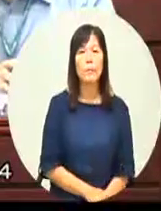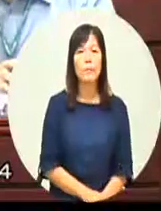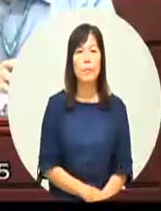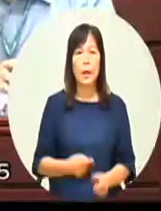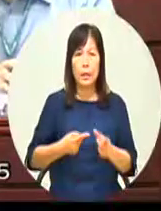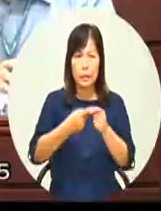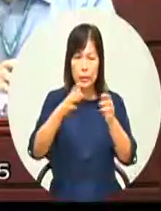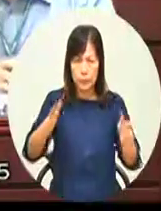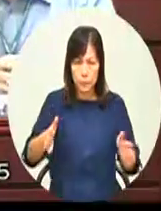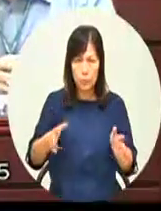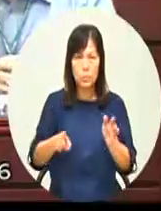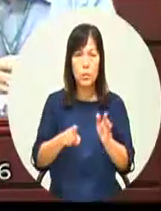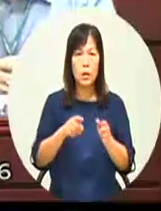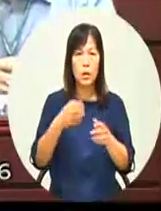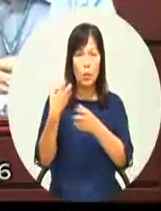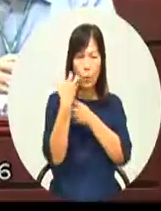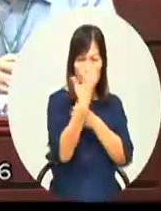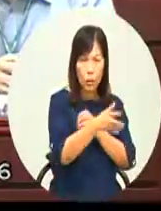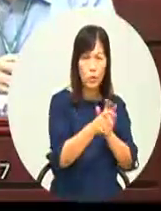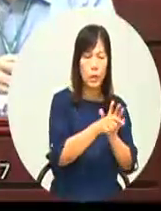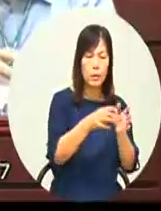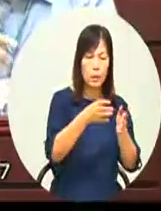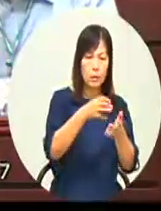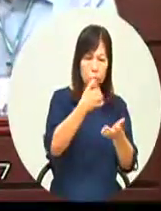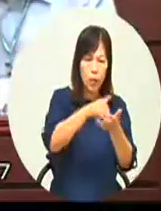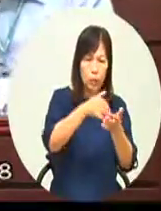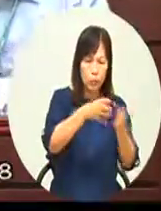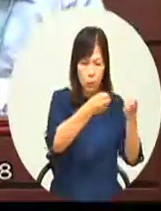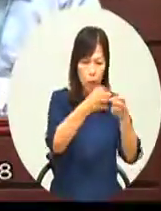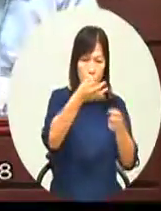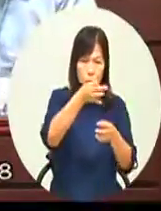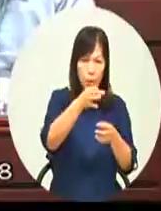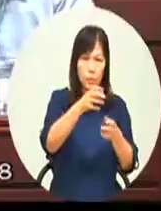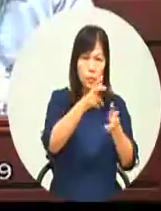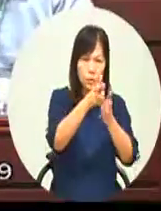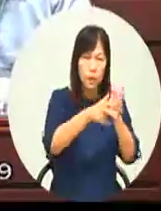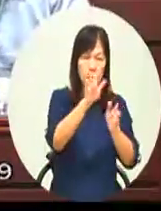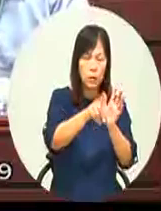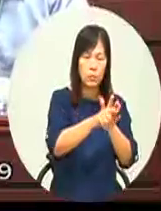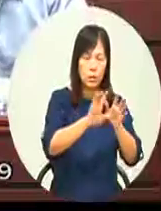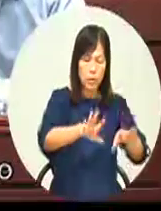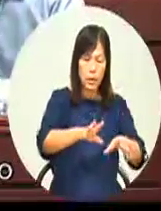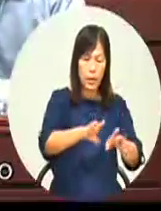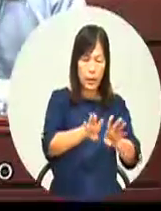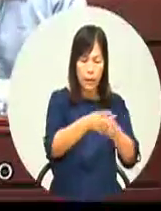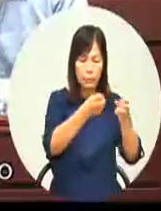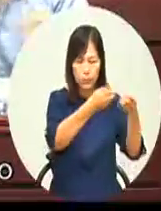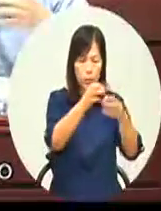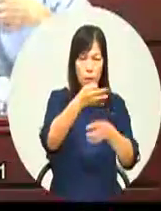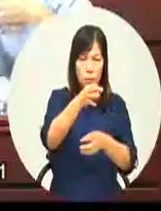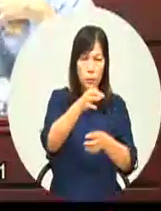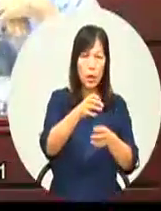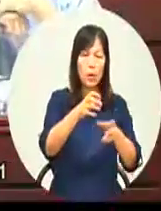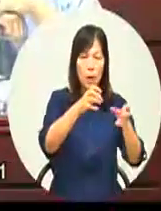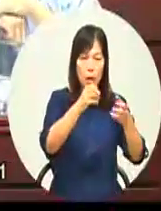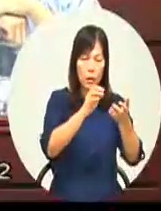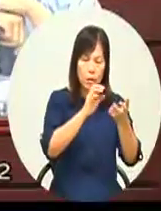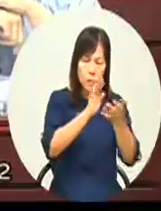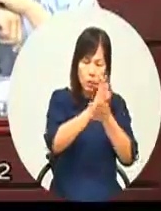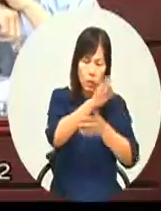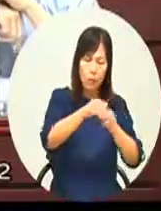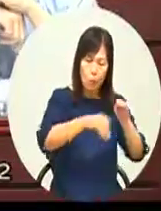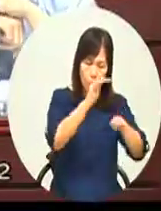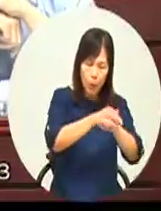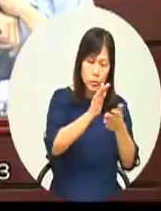段的委外已经得到议价的厂商。那目前在进行议价完成以后，我们大概就可以开始